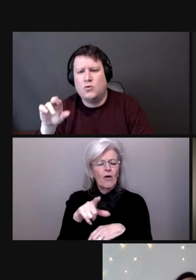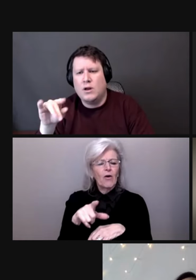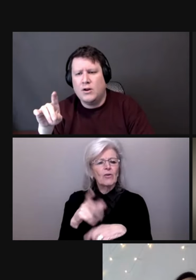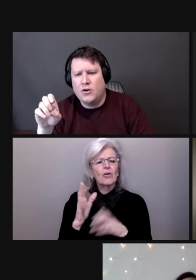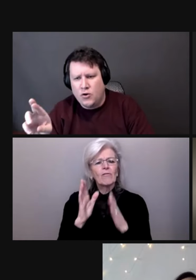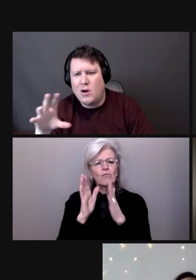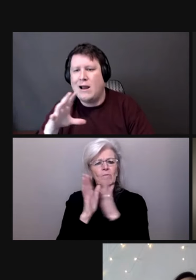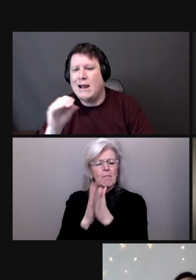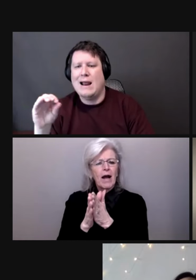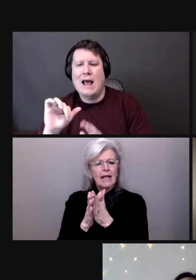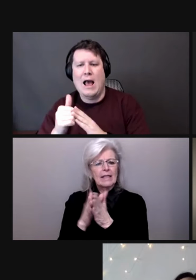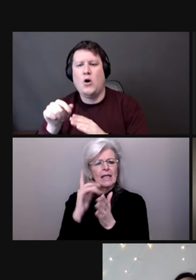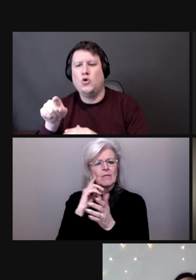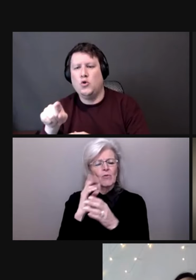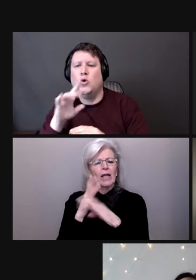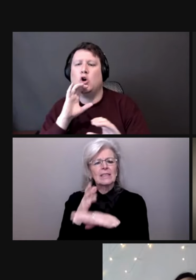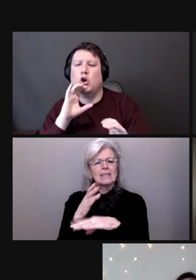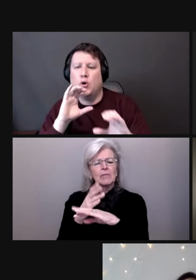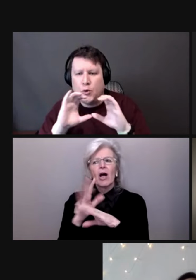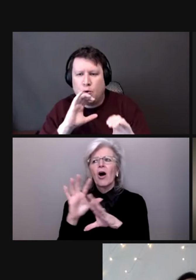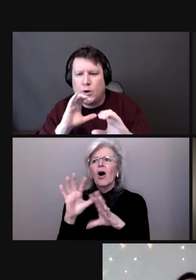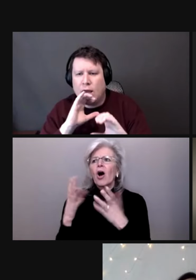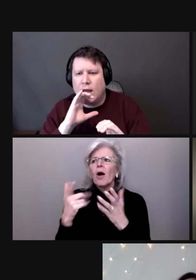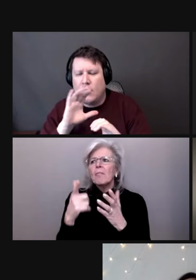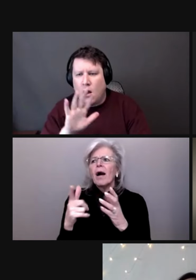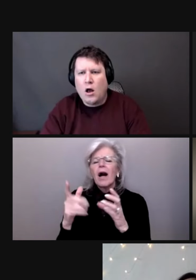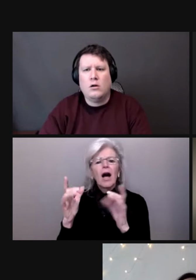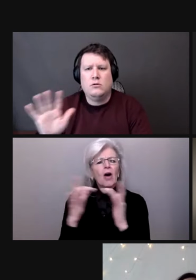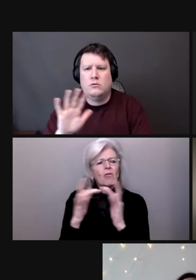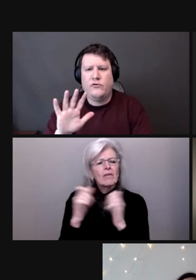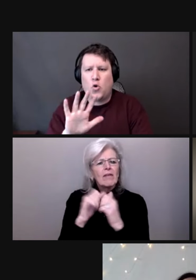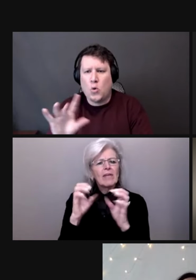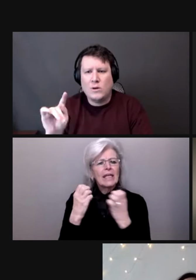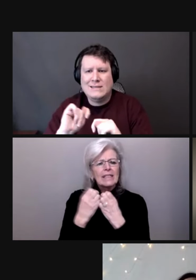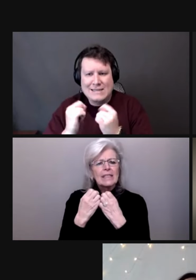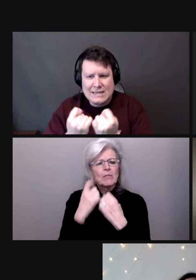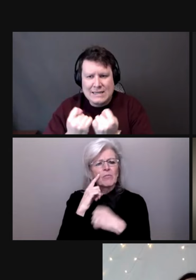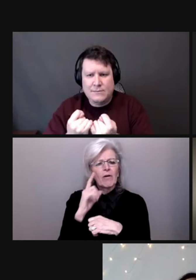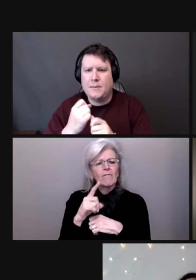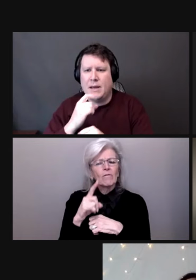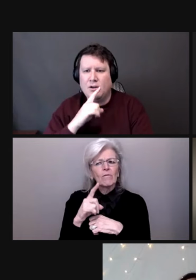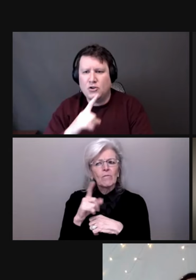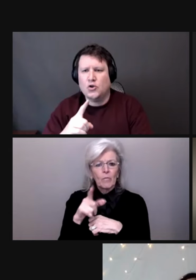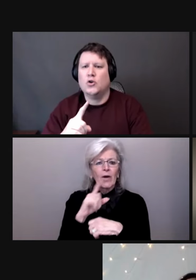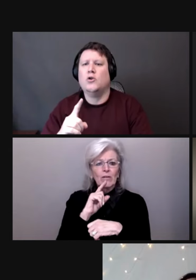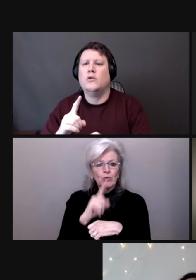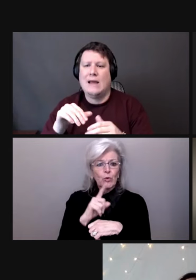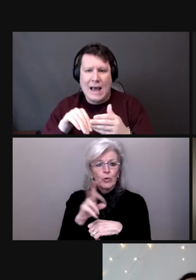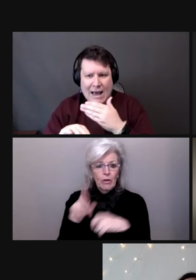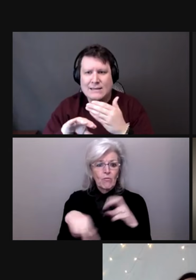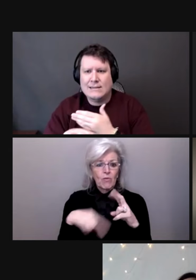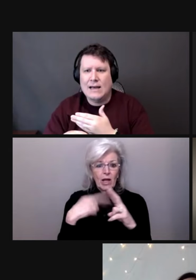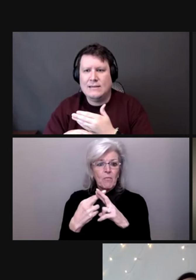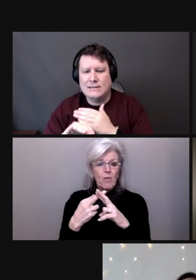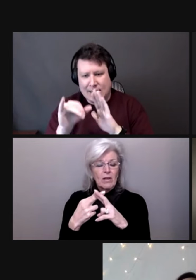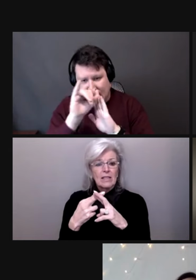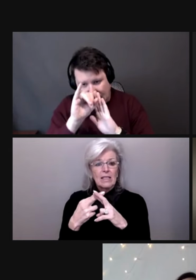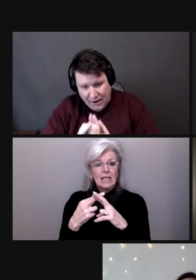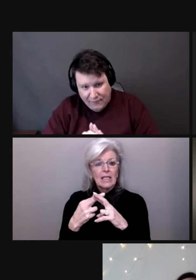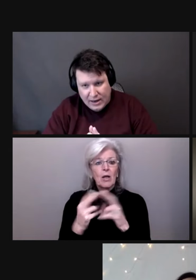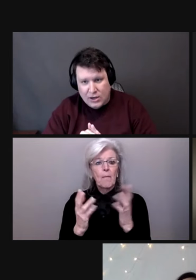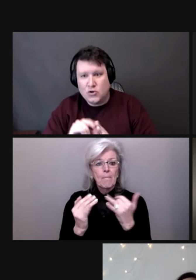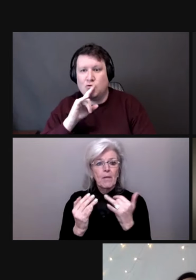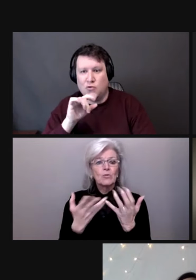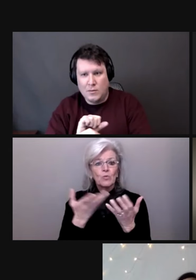pour l'accessibilité? Comment vous communiquez avec votre équipe pour vous assurer que vous répondez aux besoins